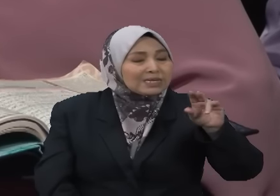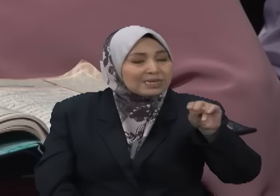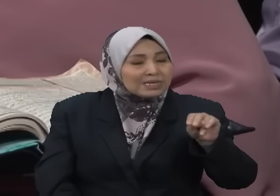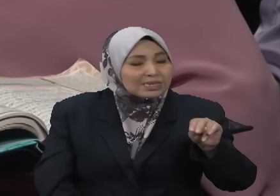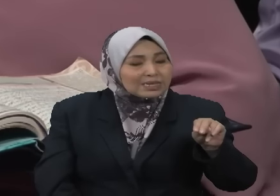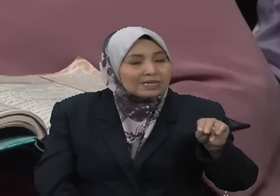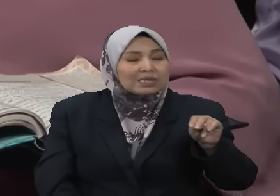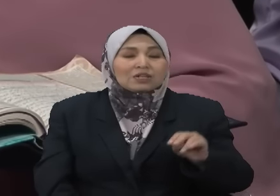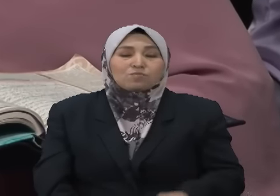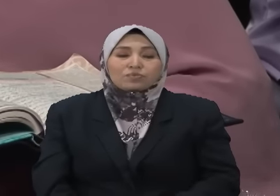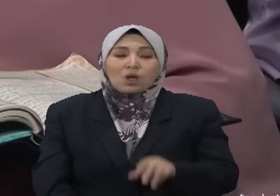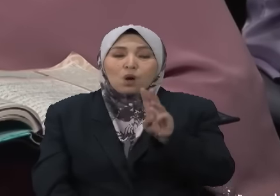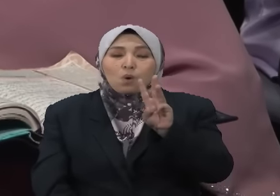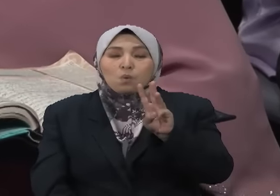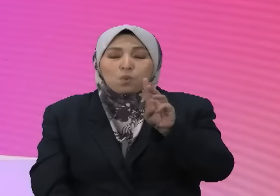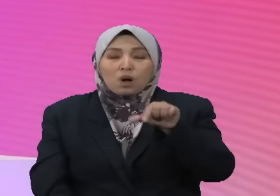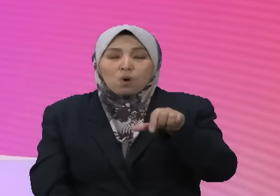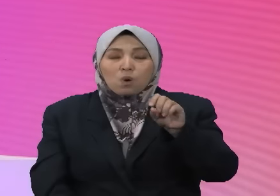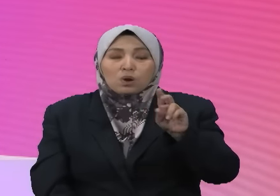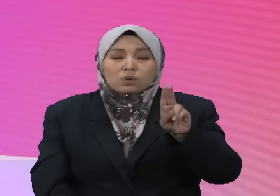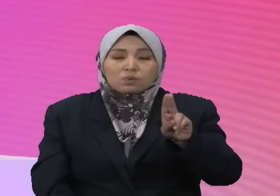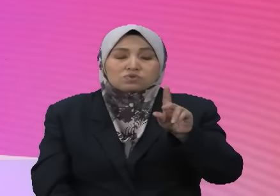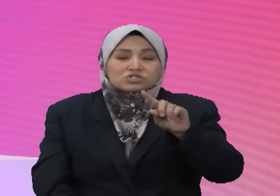maalin waqalu